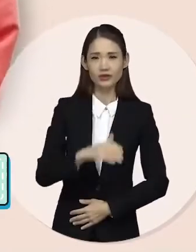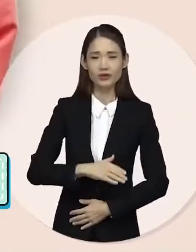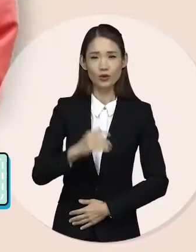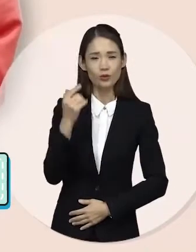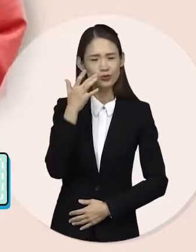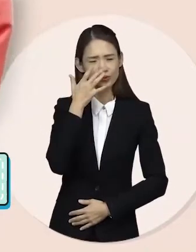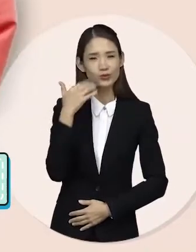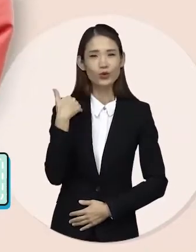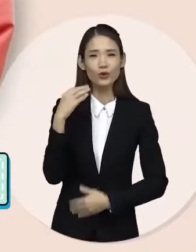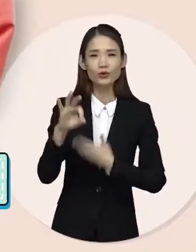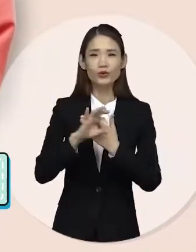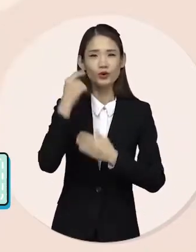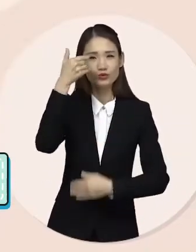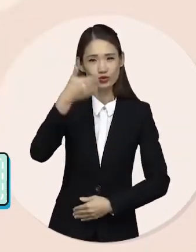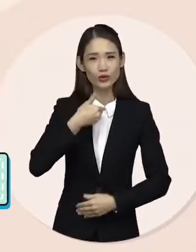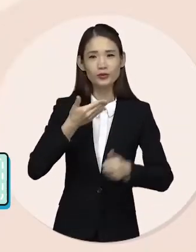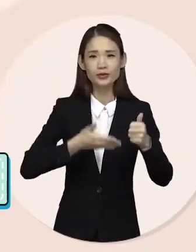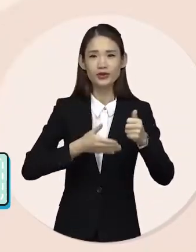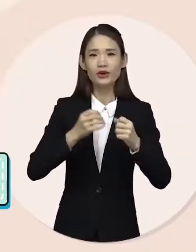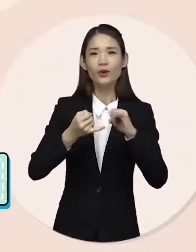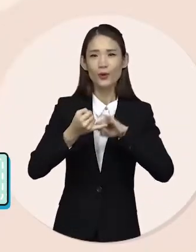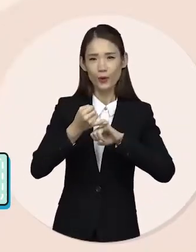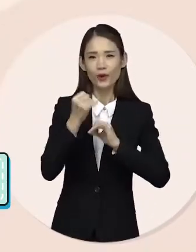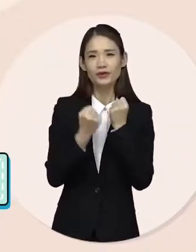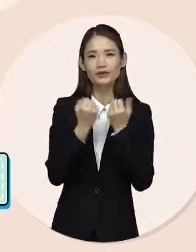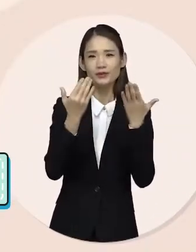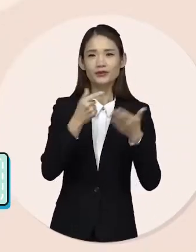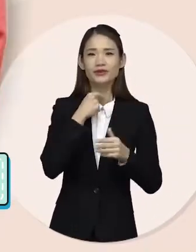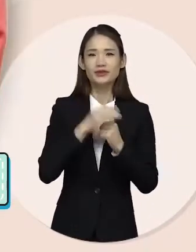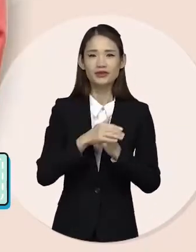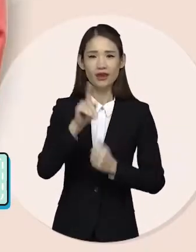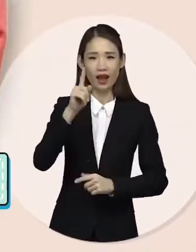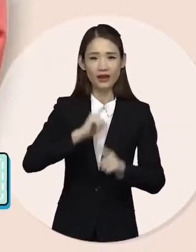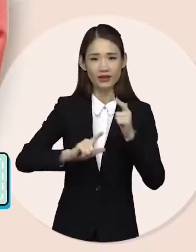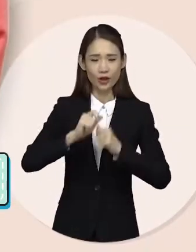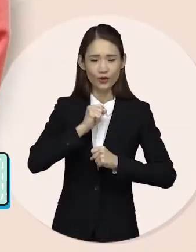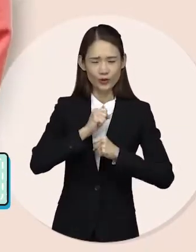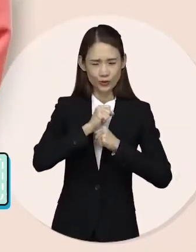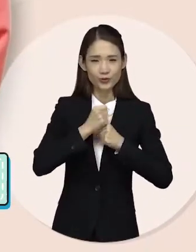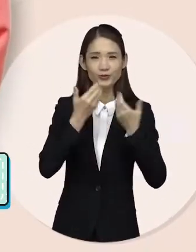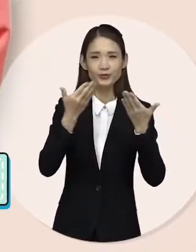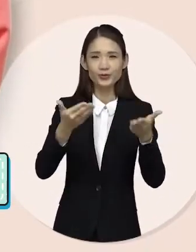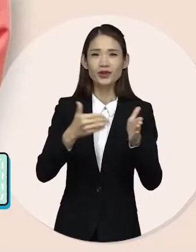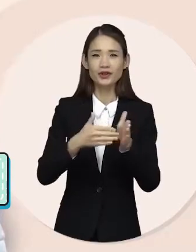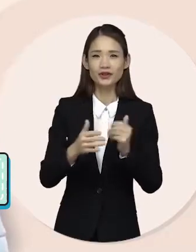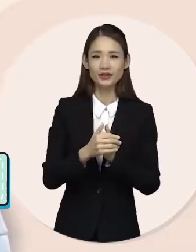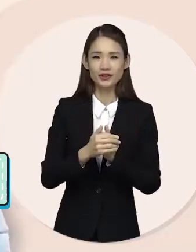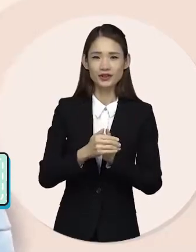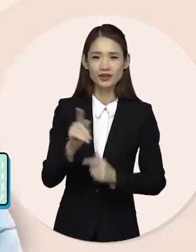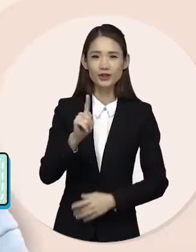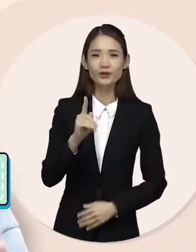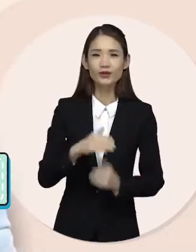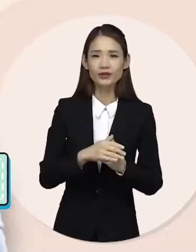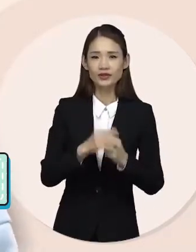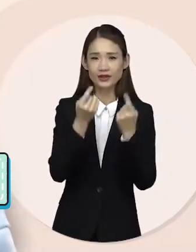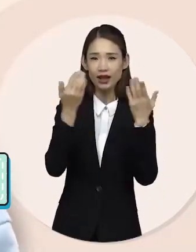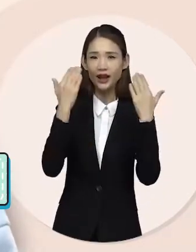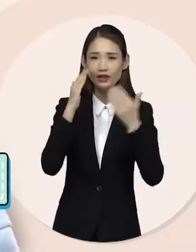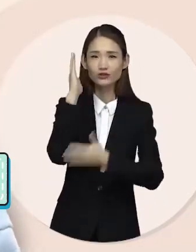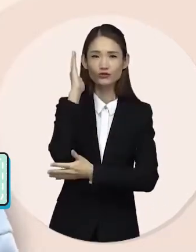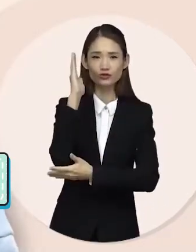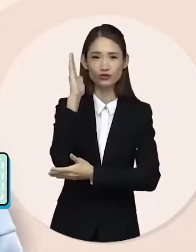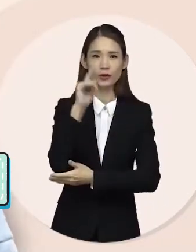잘 모르겠으면 물어보면 된다. 저는 그걸 꼭 말씀드리고 싶더라고요. 자, 저도 하나 꿀팁 드릴게요. 저는 아무래도